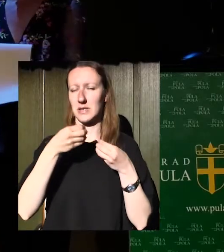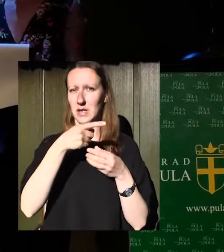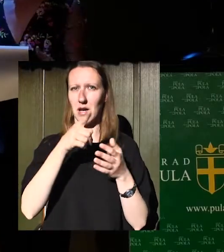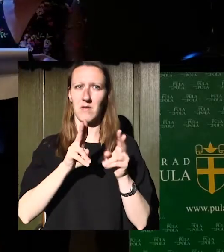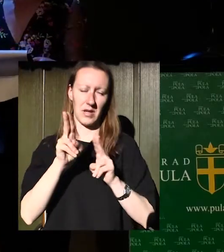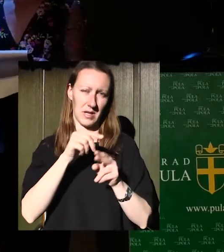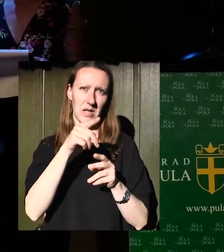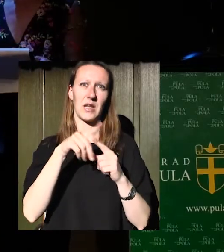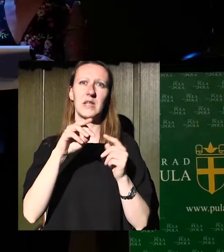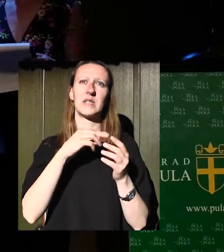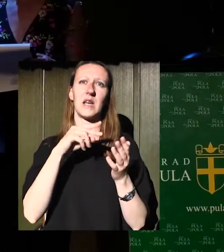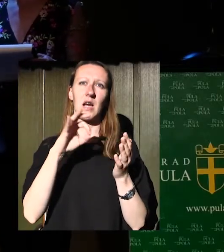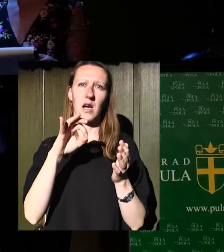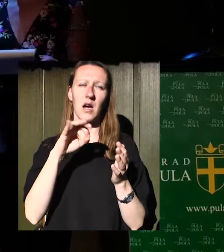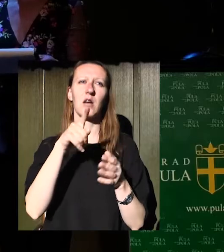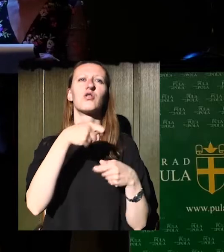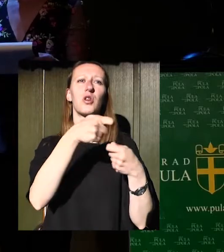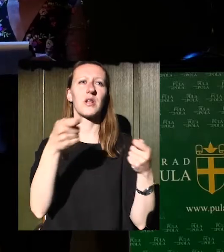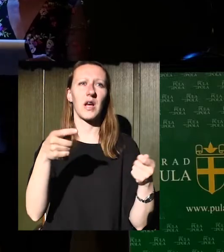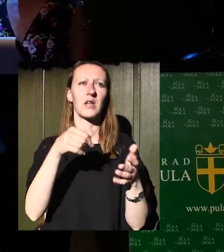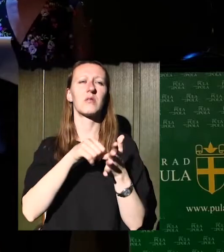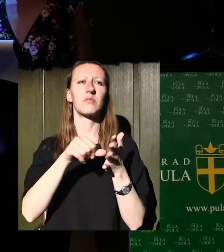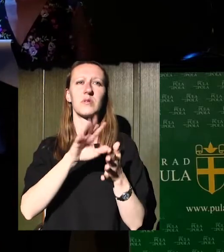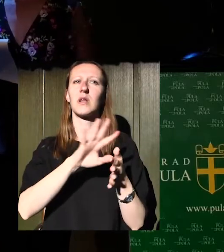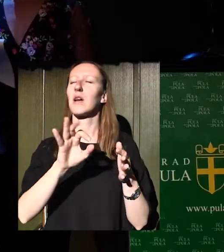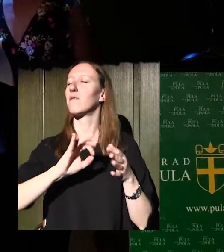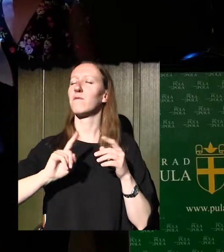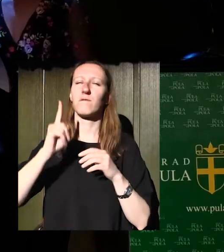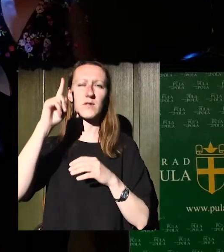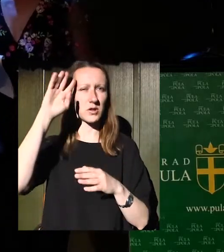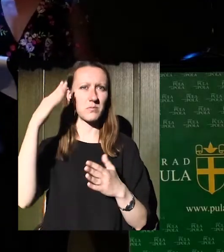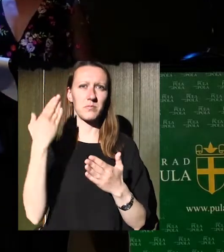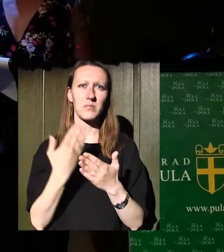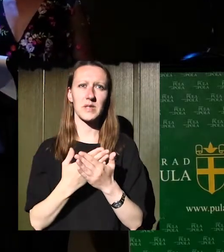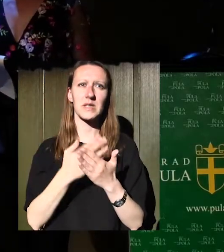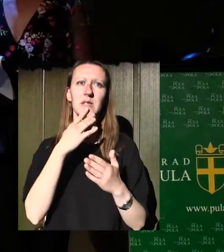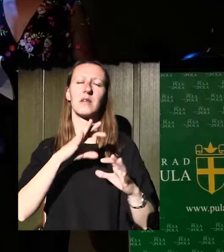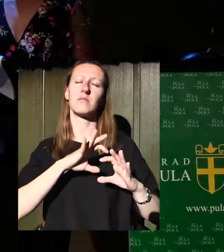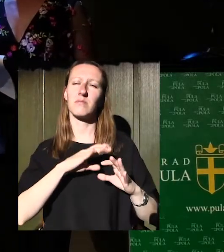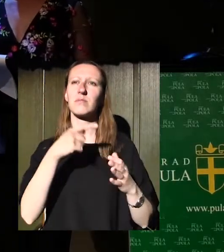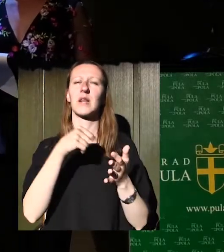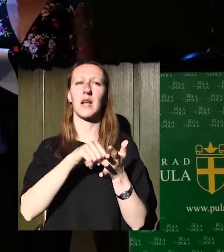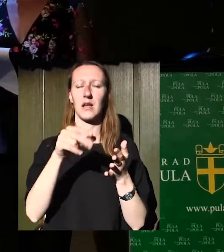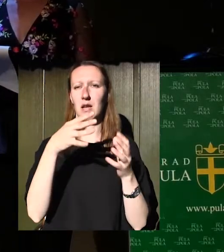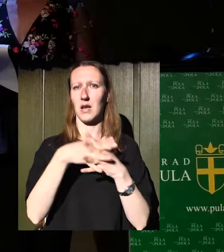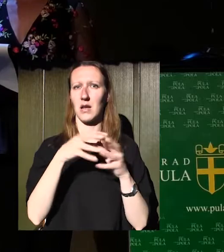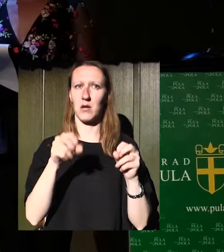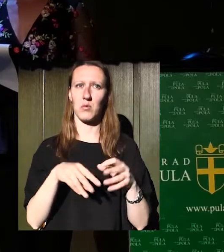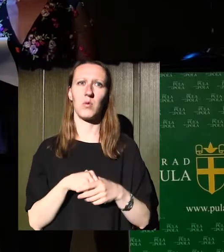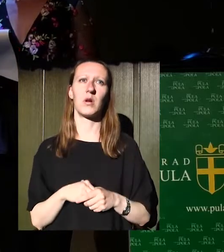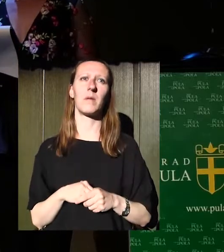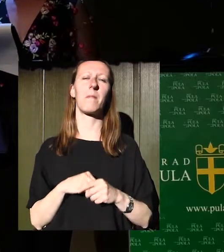Consiglio Municipale, il signor Tiziano Sosic, consegnerà ai vincitori i più prestigiosi riconoscimenti e onorificenze della città di